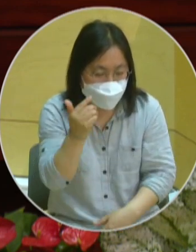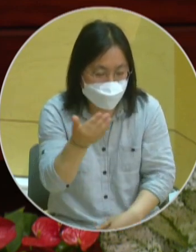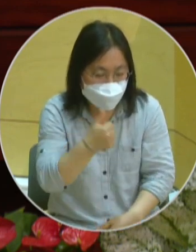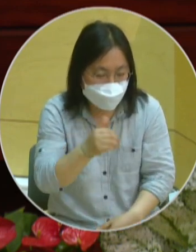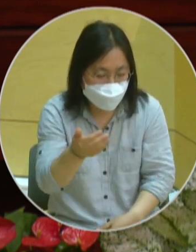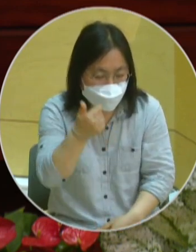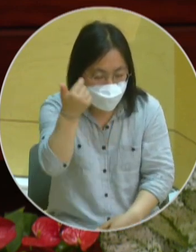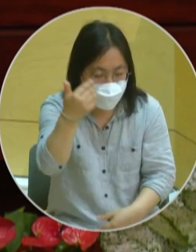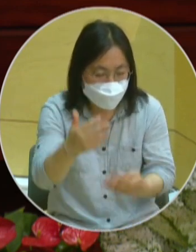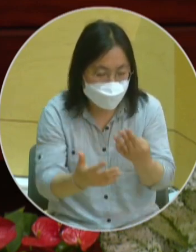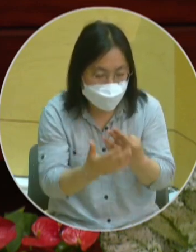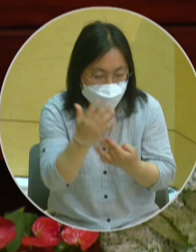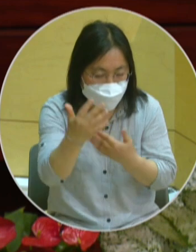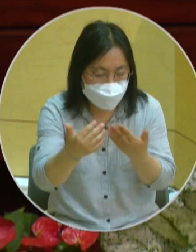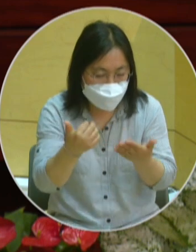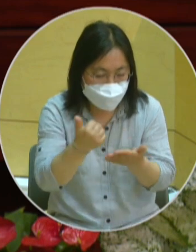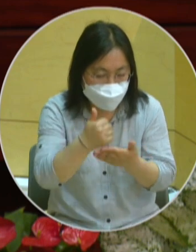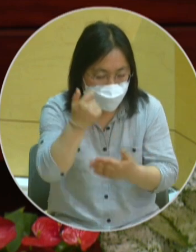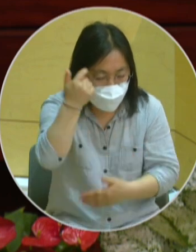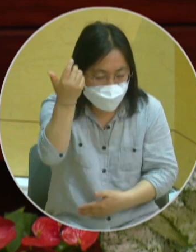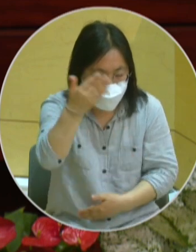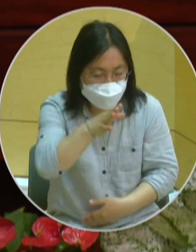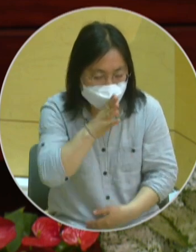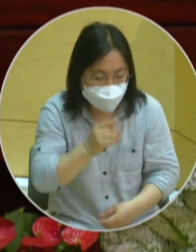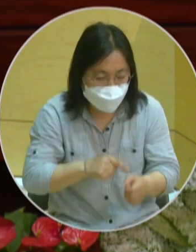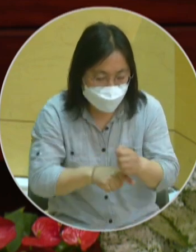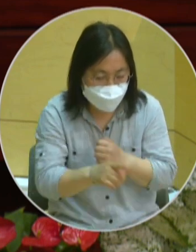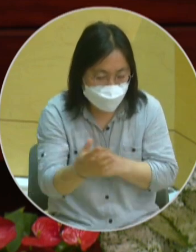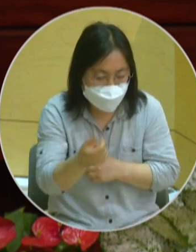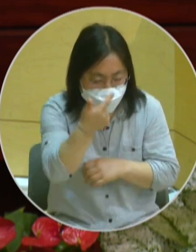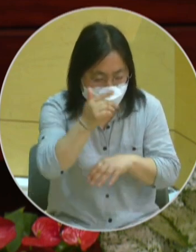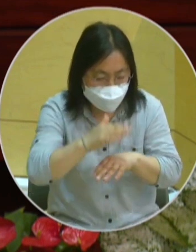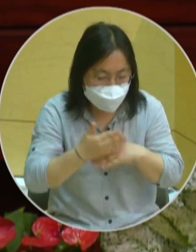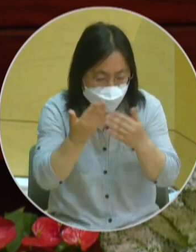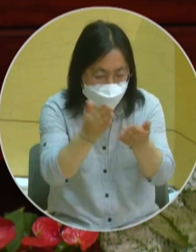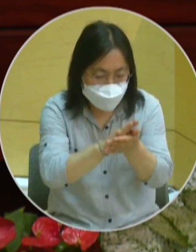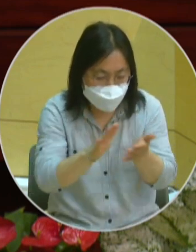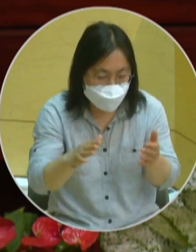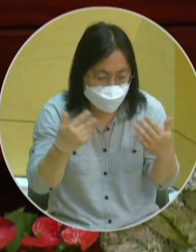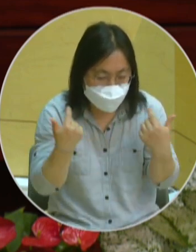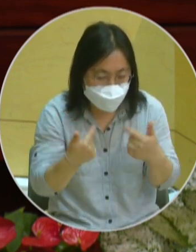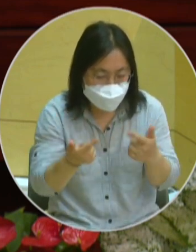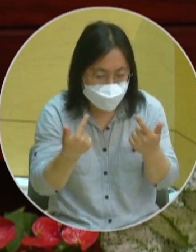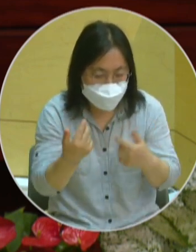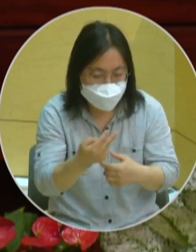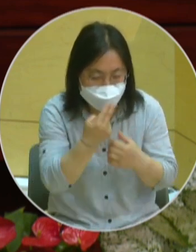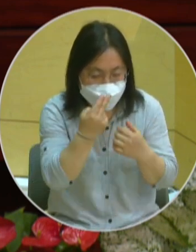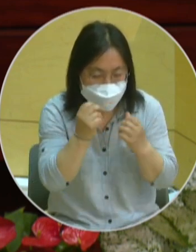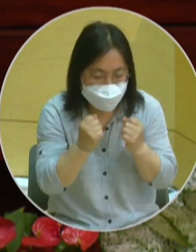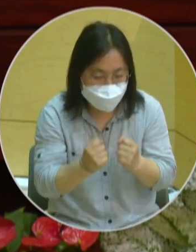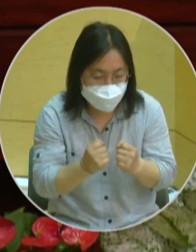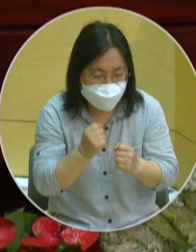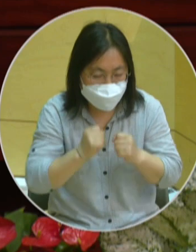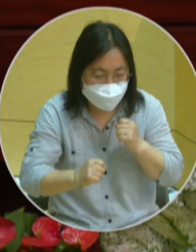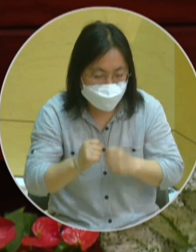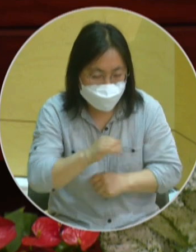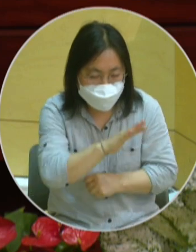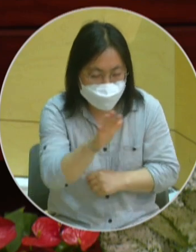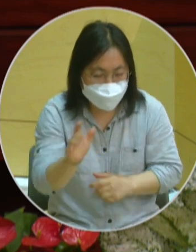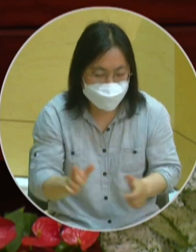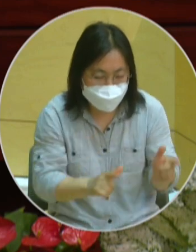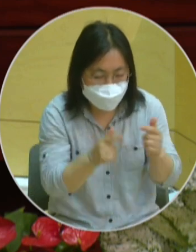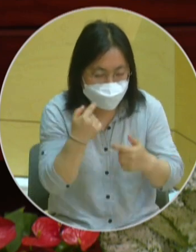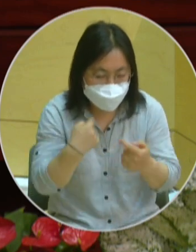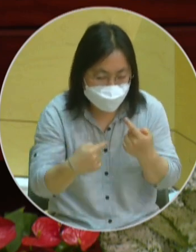성령, 삼위일체 하나님을 영과 진리로 예배를 드립니다. 언제나 살아서 역사하시고 우리의